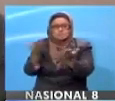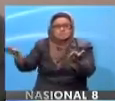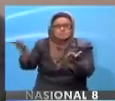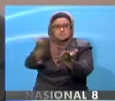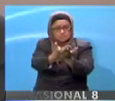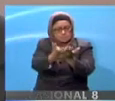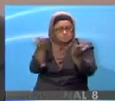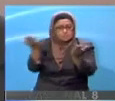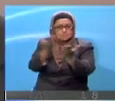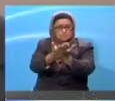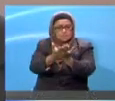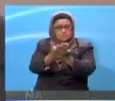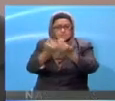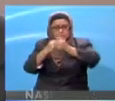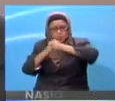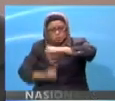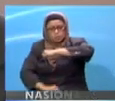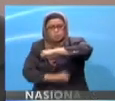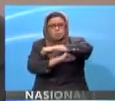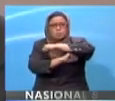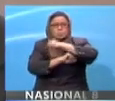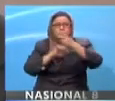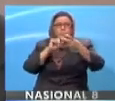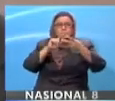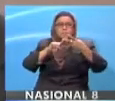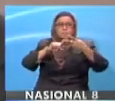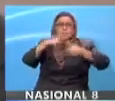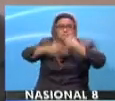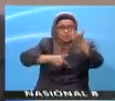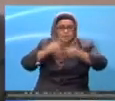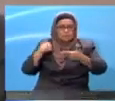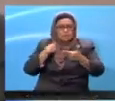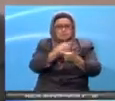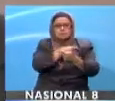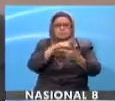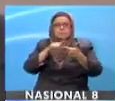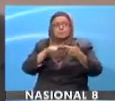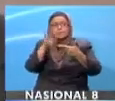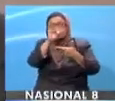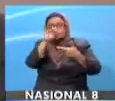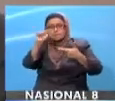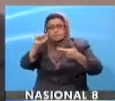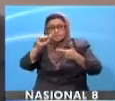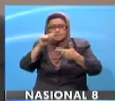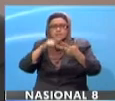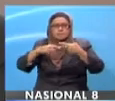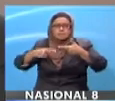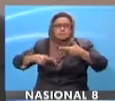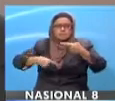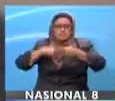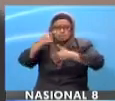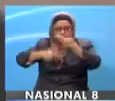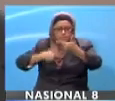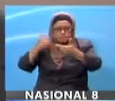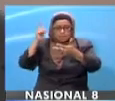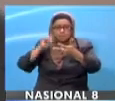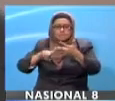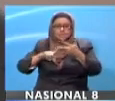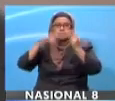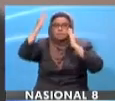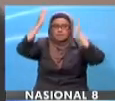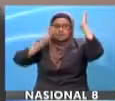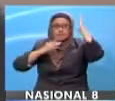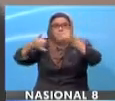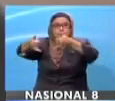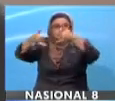structure our league, our FA Cup, our Malaysia Cup. So this will be deliberated a bit more